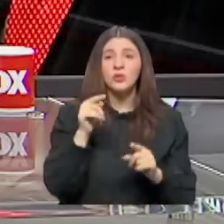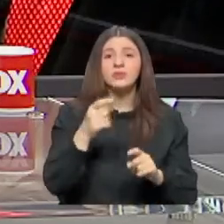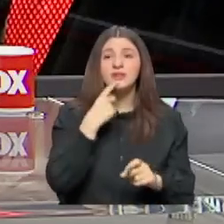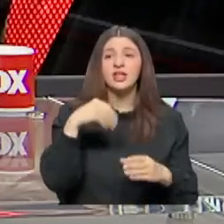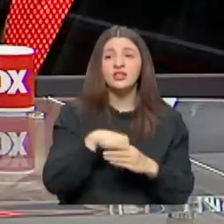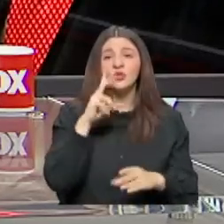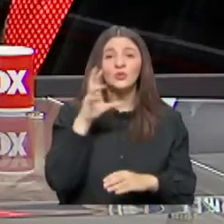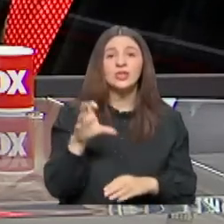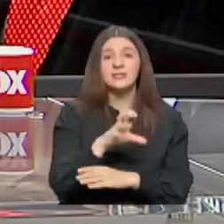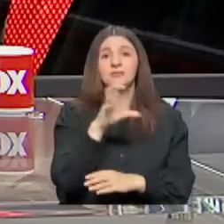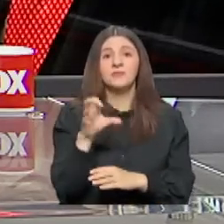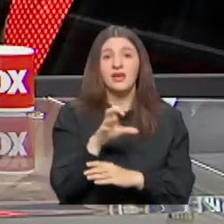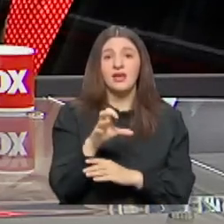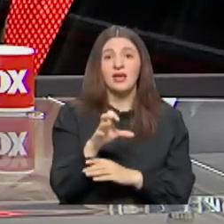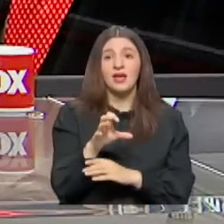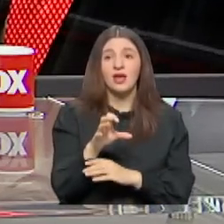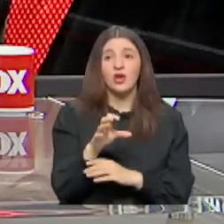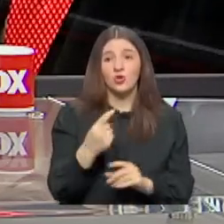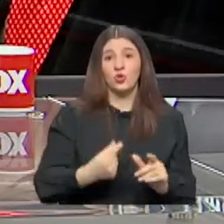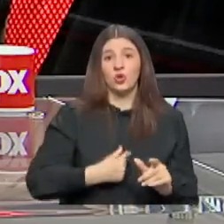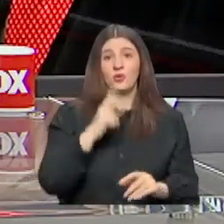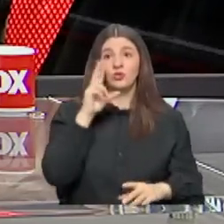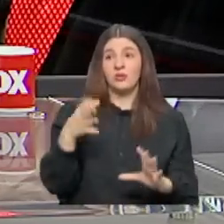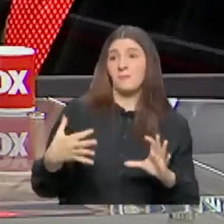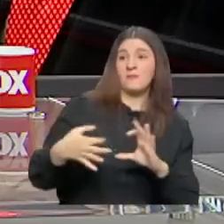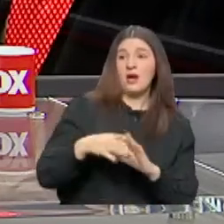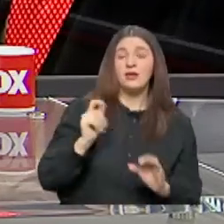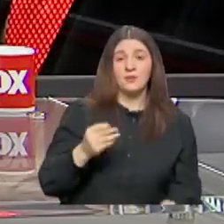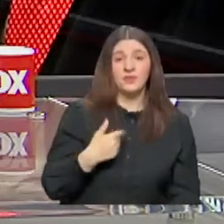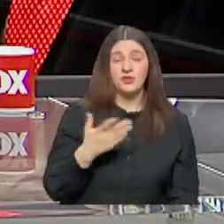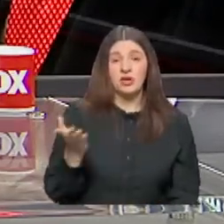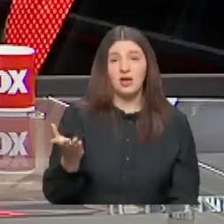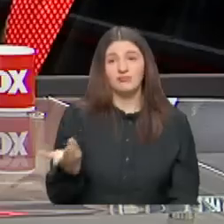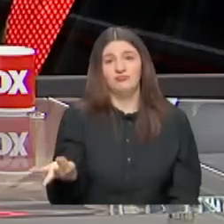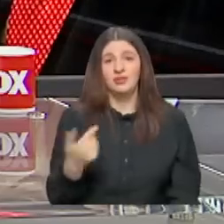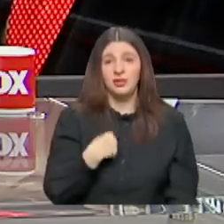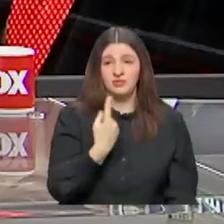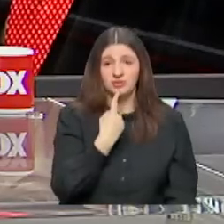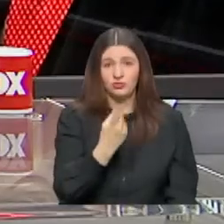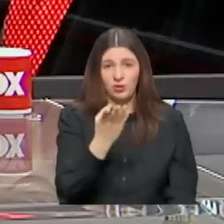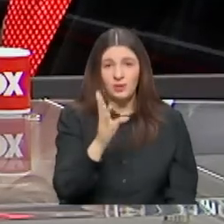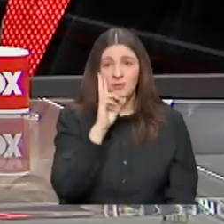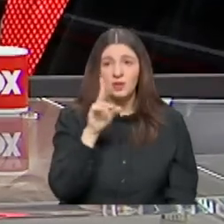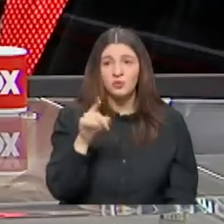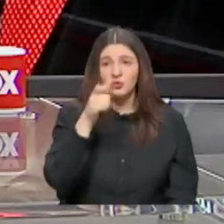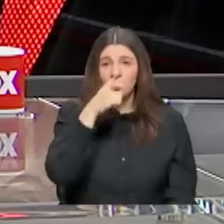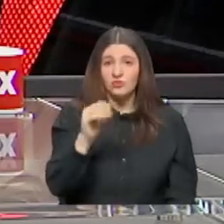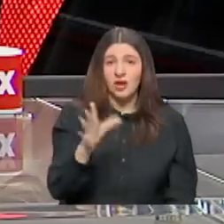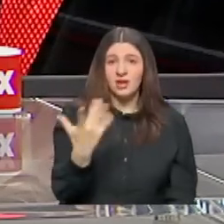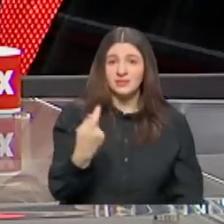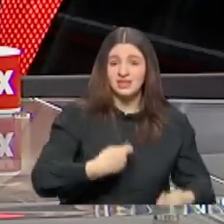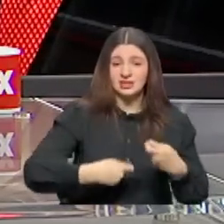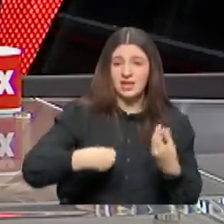sene için turizmde ümidi turizme bağladık ya. Ben size bir şey söyleyeyim. Bakın bu ülkenin çok acayip